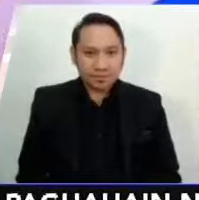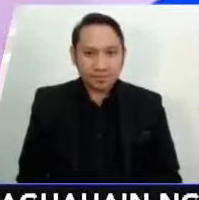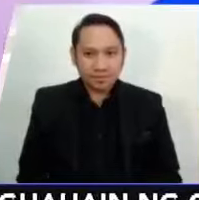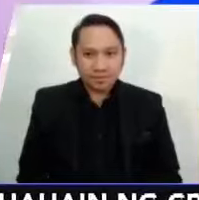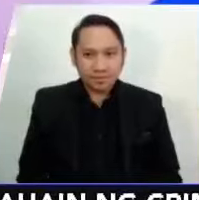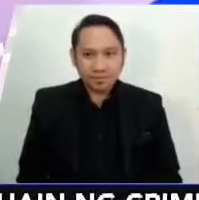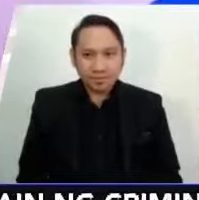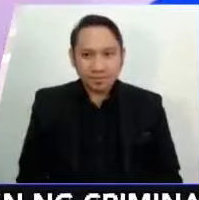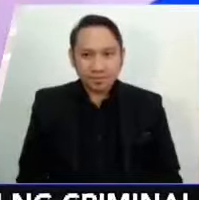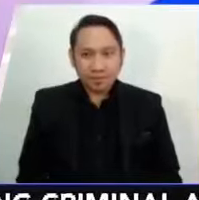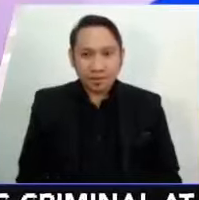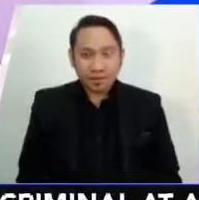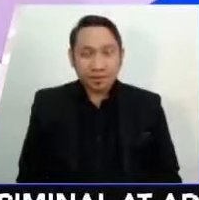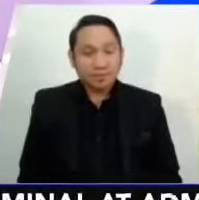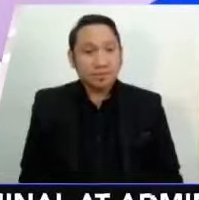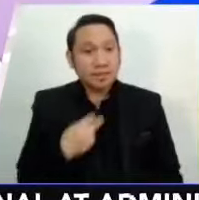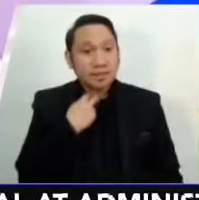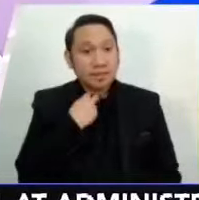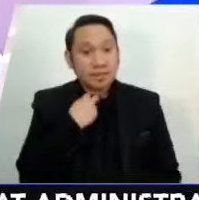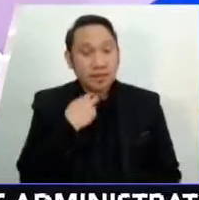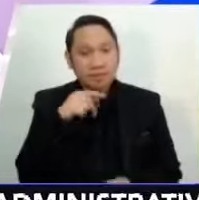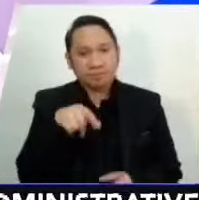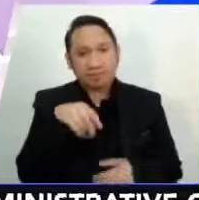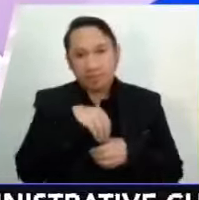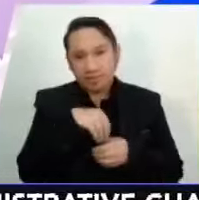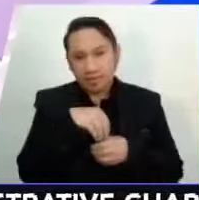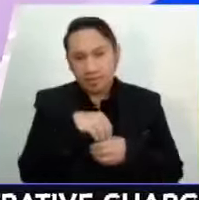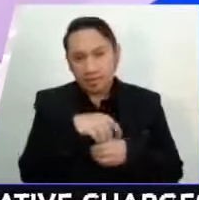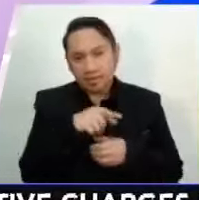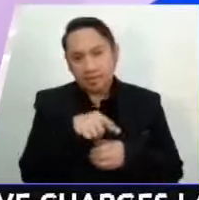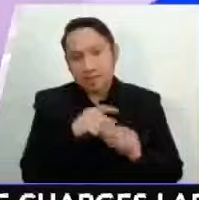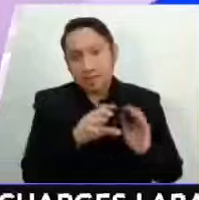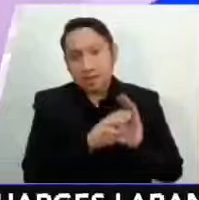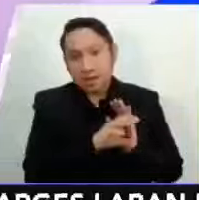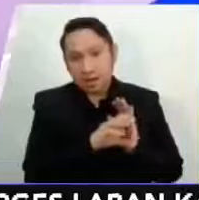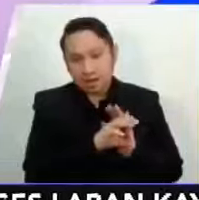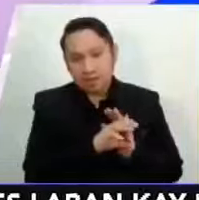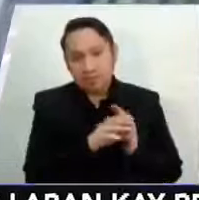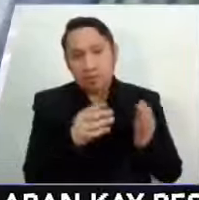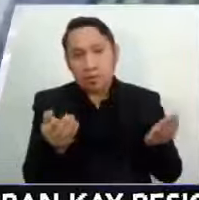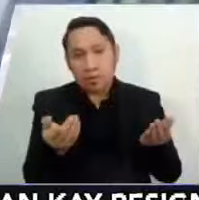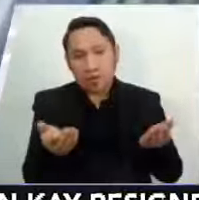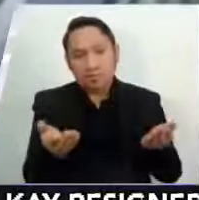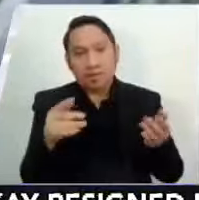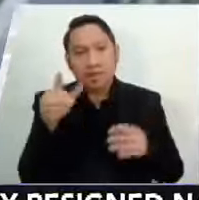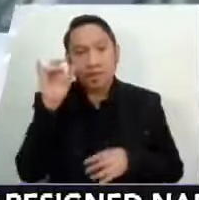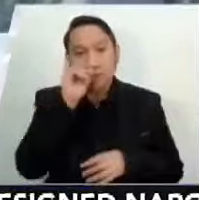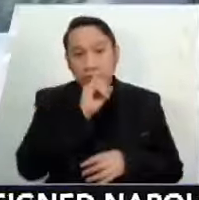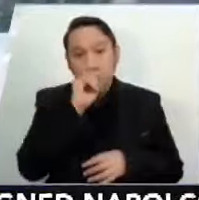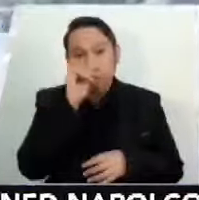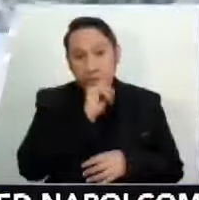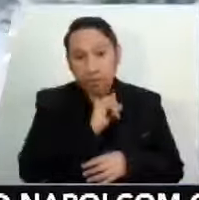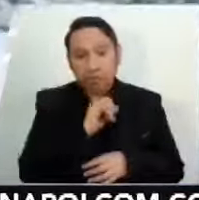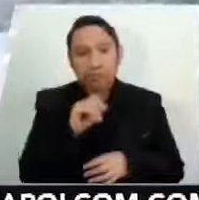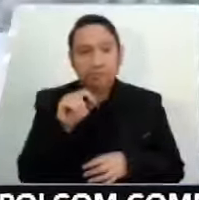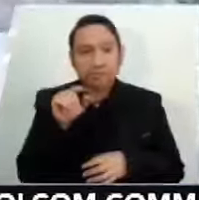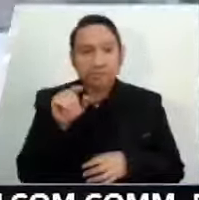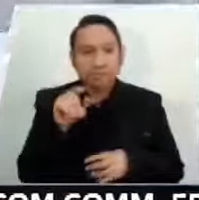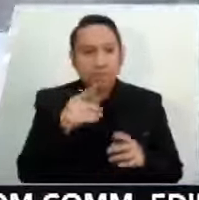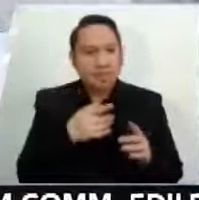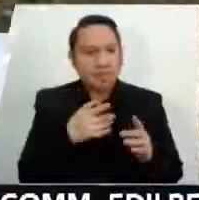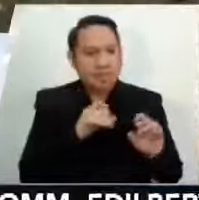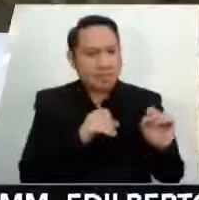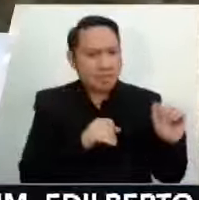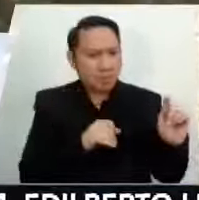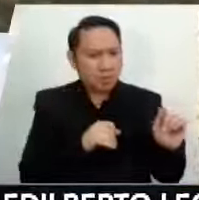Na-trap sa loob ng abandonadong sasakyan ng dalawang bata sa Lapas, Iloilo City. Base sa investigasyon, mula Sabado noong umaga, hindi na